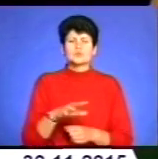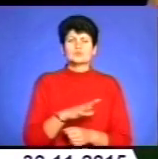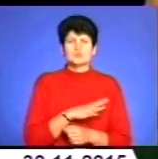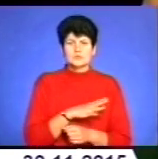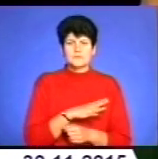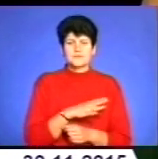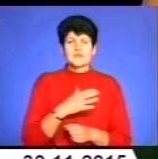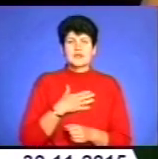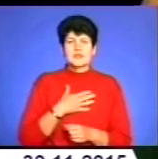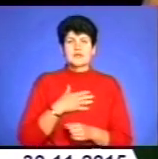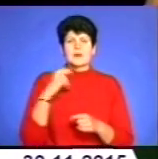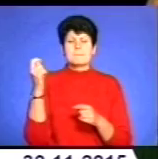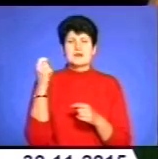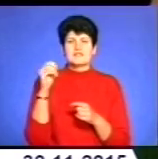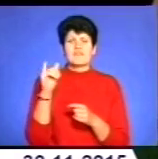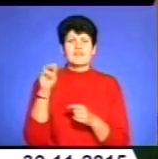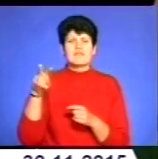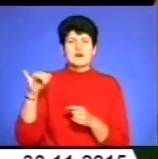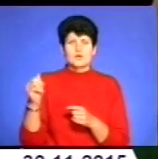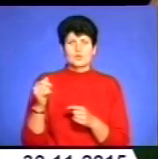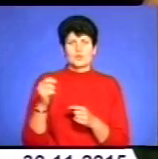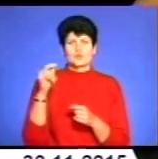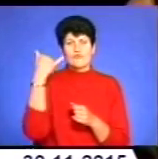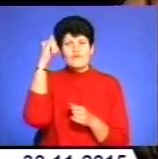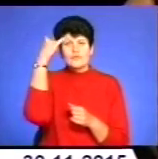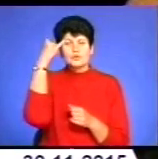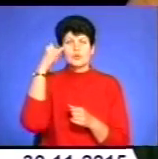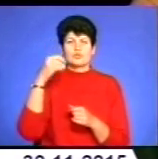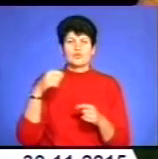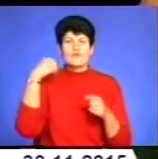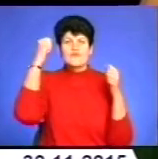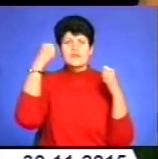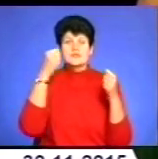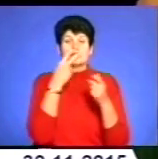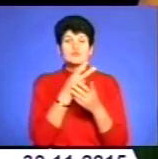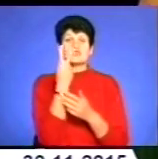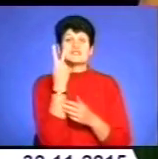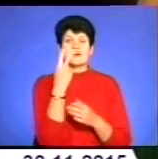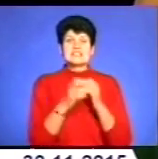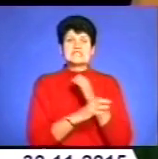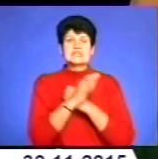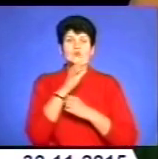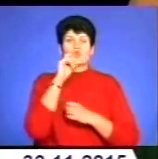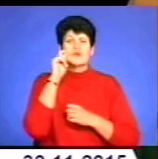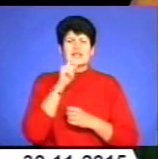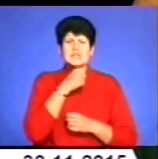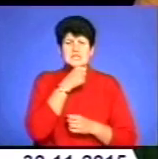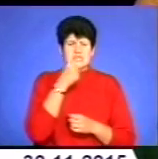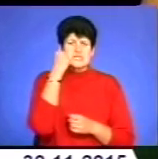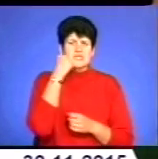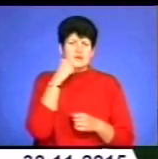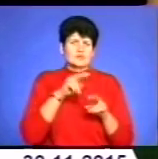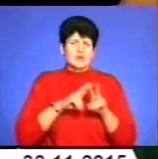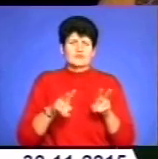Я пас на фільварку худобу і вівця. І дивлюся два із Східної України старших, так як я